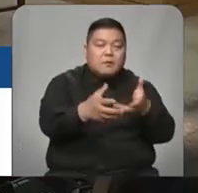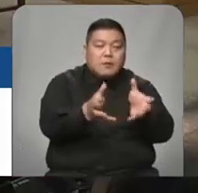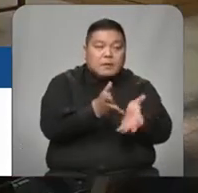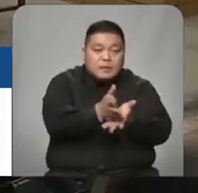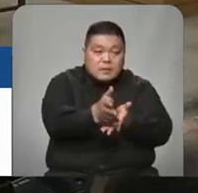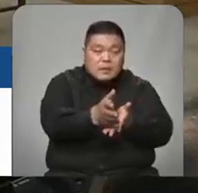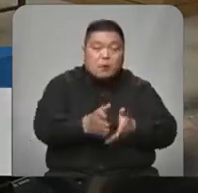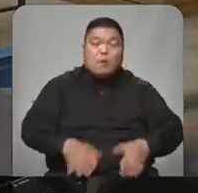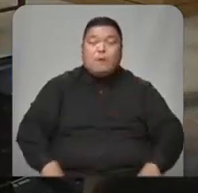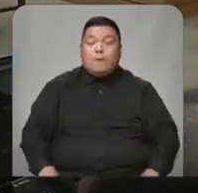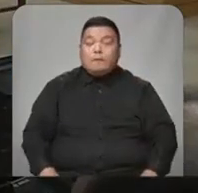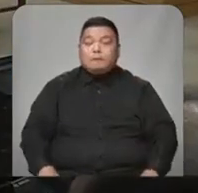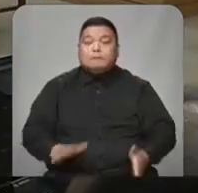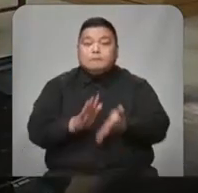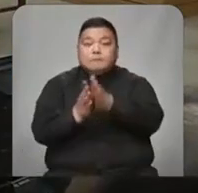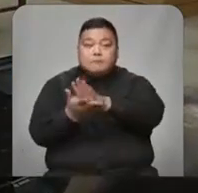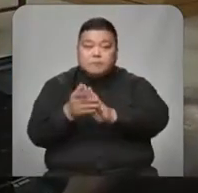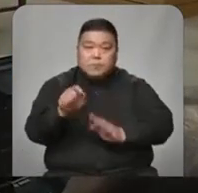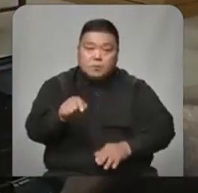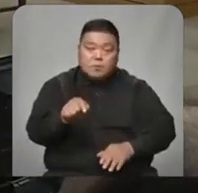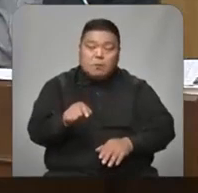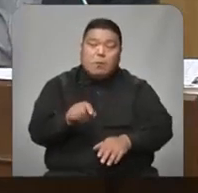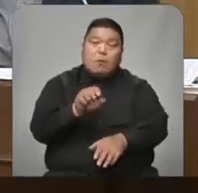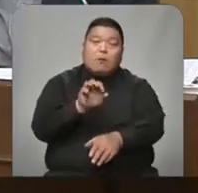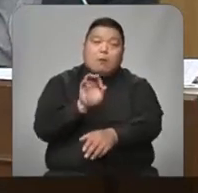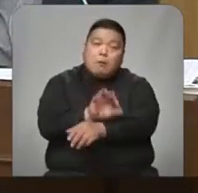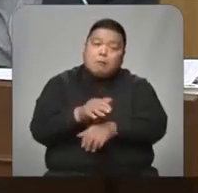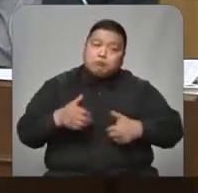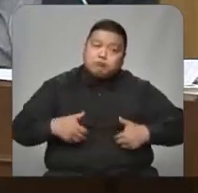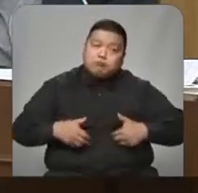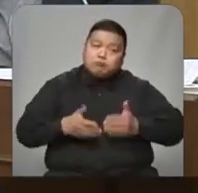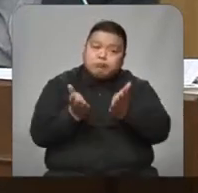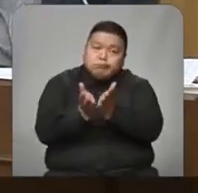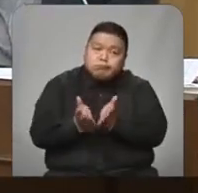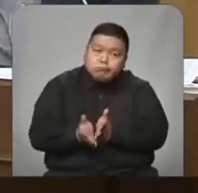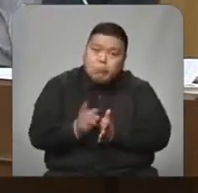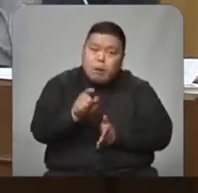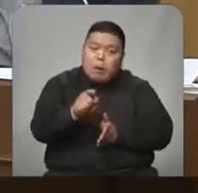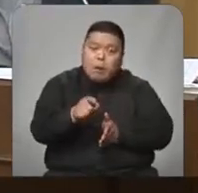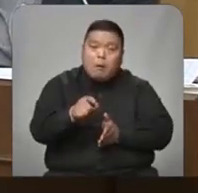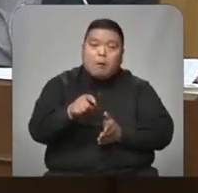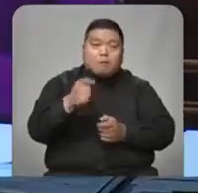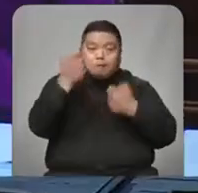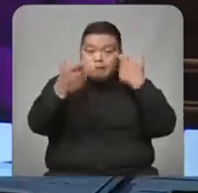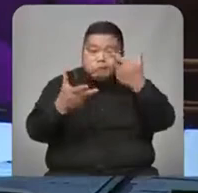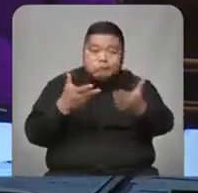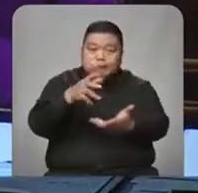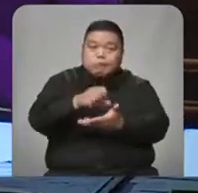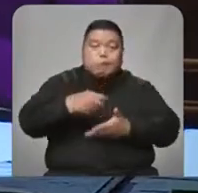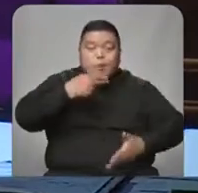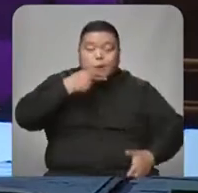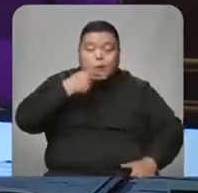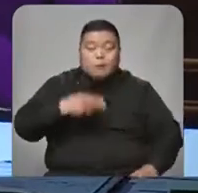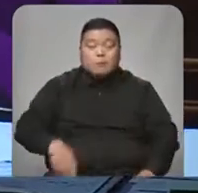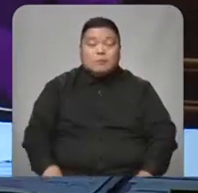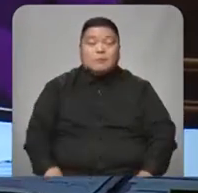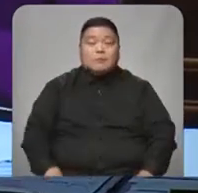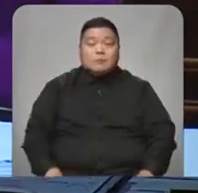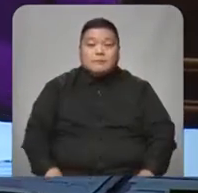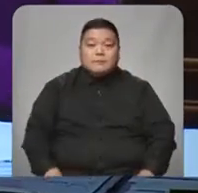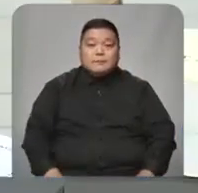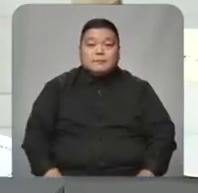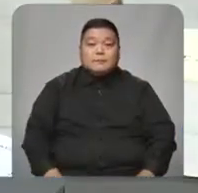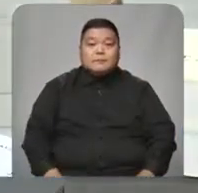과정에서. 유치원 보급의 타당성이 낮은데도 현장 의견 수렴도 없었다는 지적도 이어졌습니다.